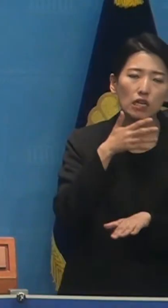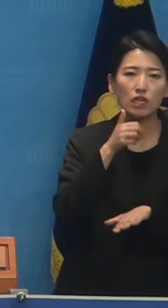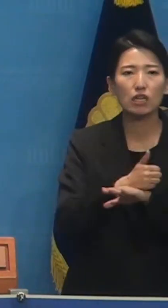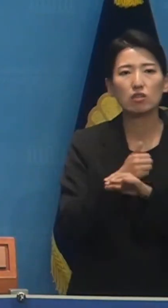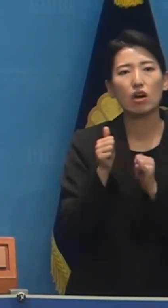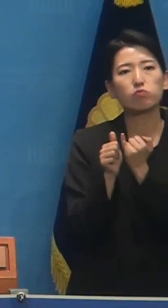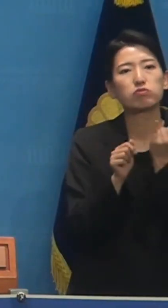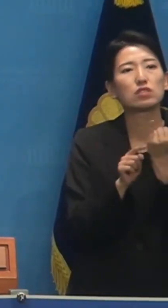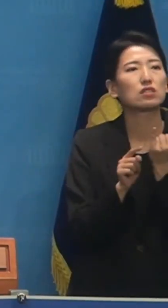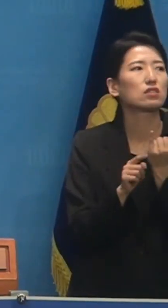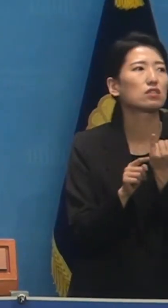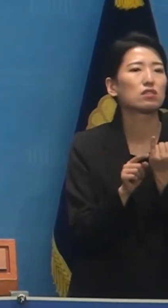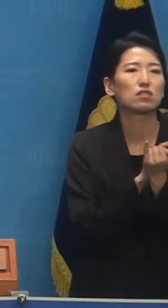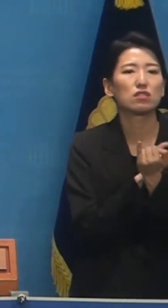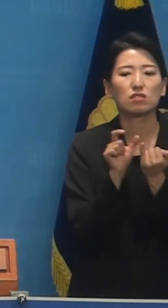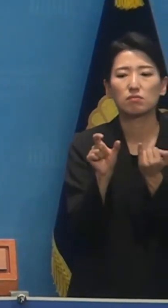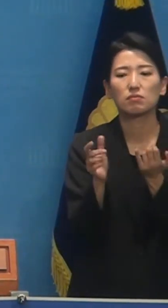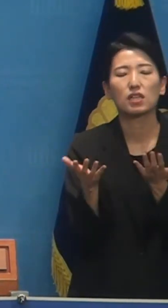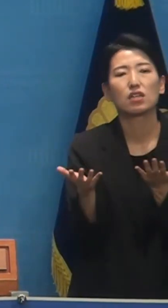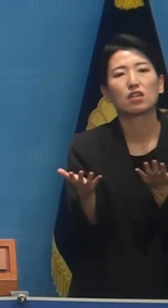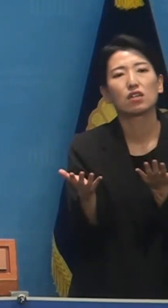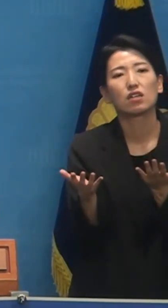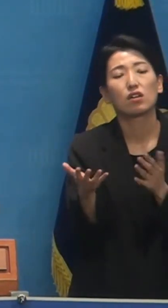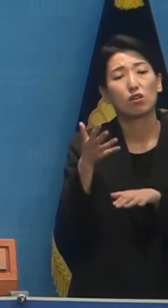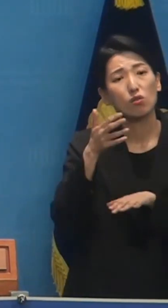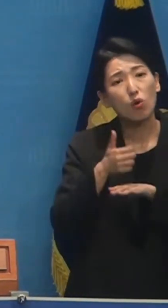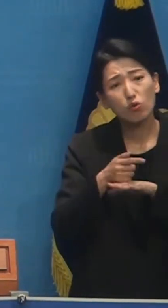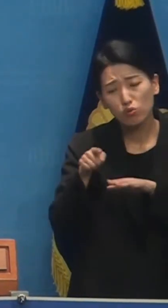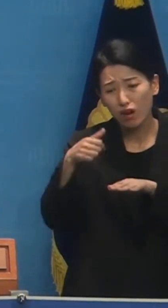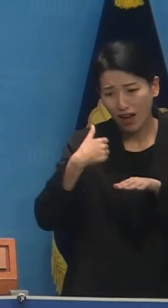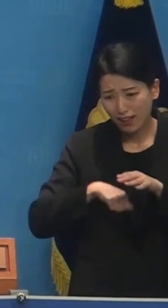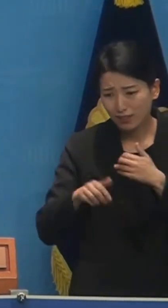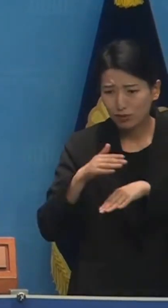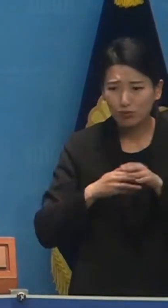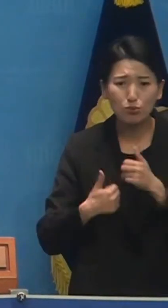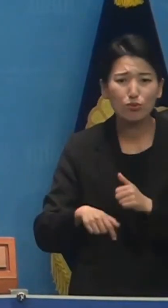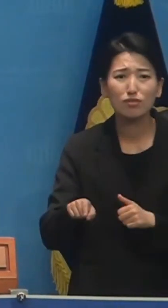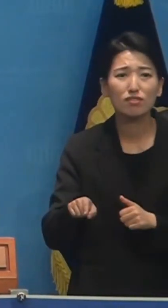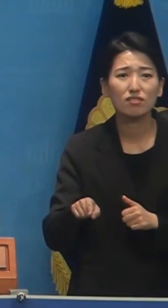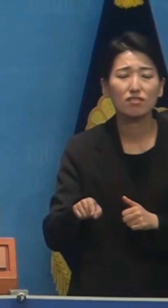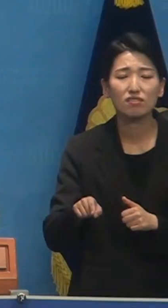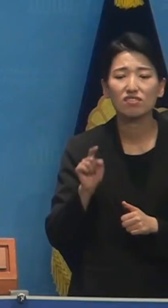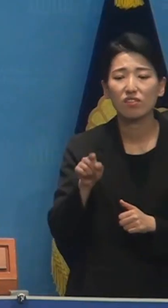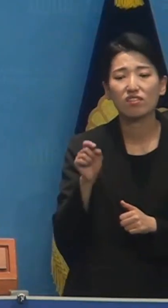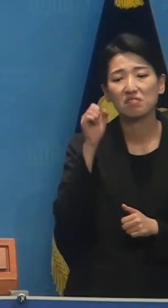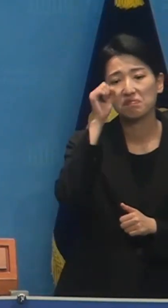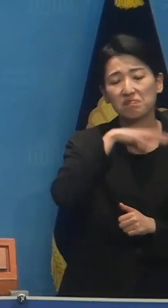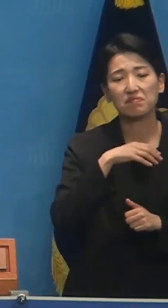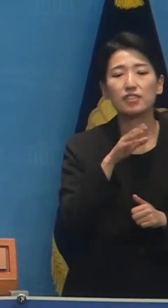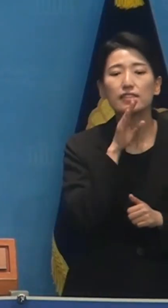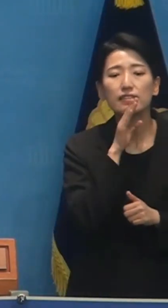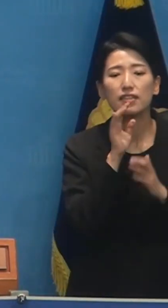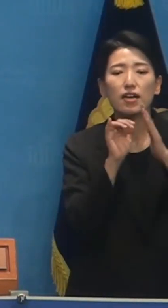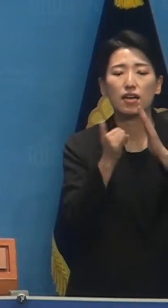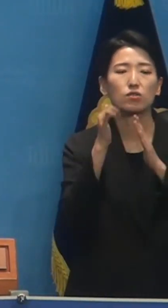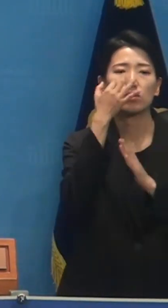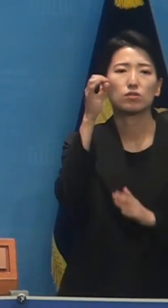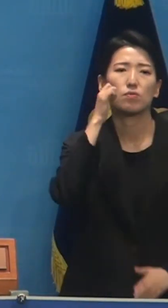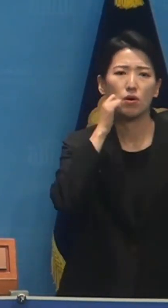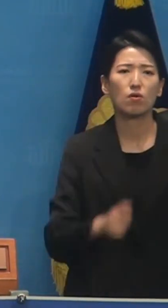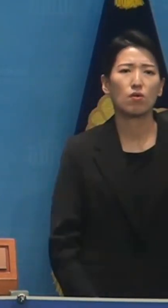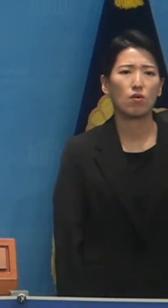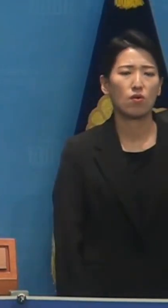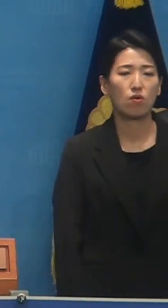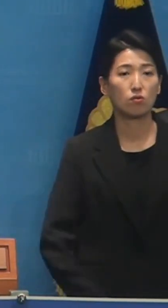그래서 후손들은 아직도 사생아로 남아있다. 그리고 신채호 선생이 살던 종로구 삼천동 뒷동